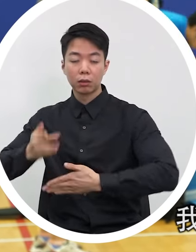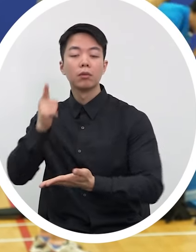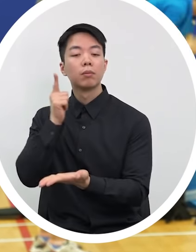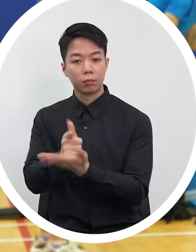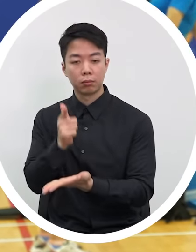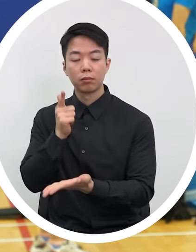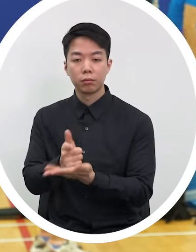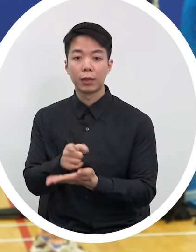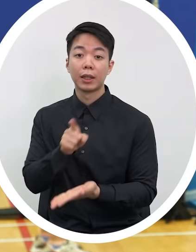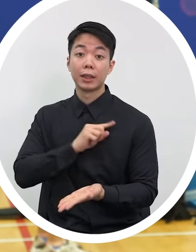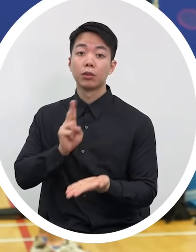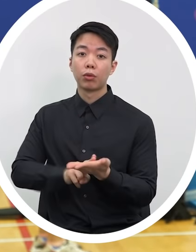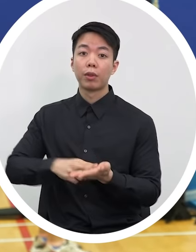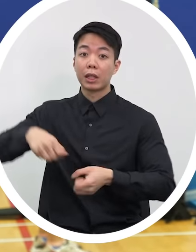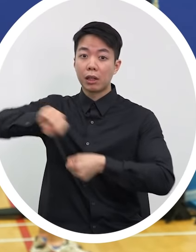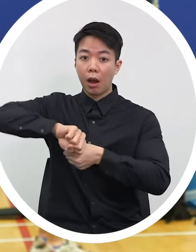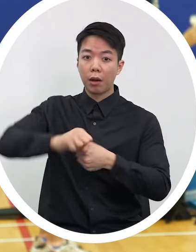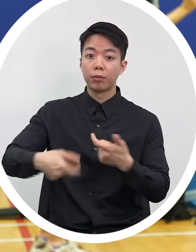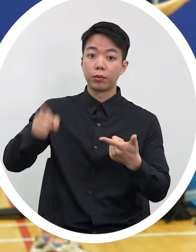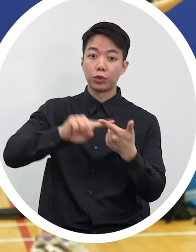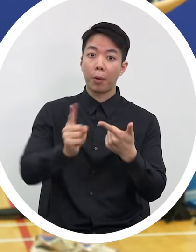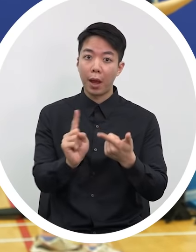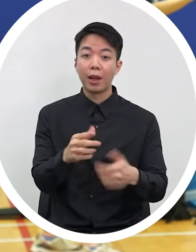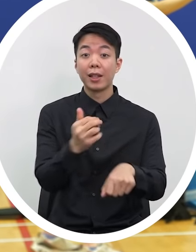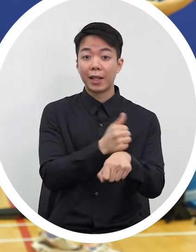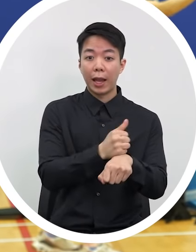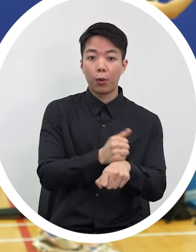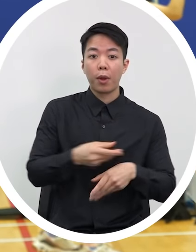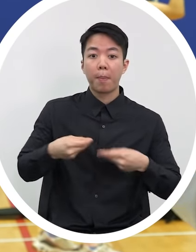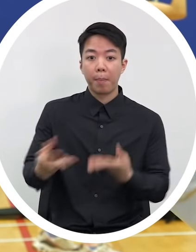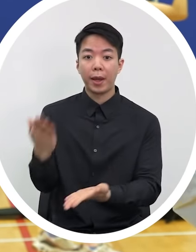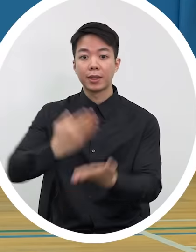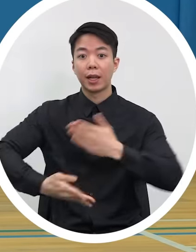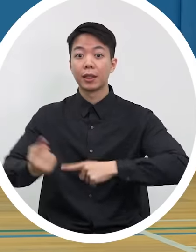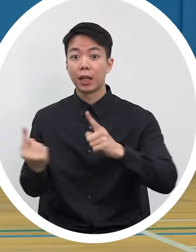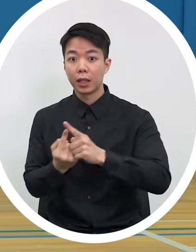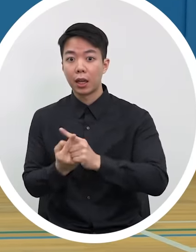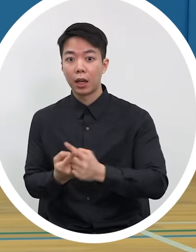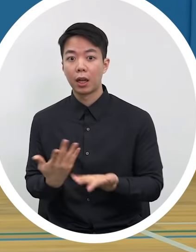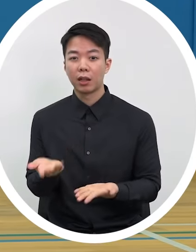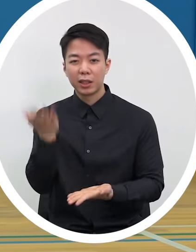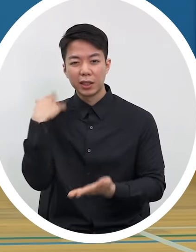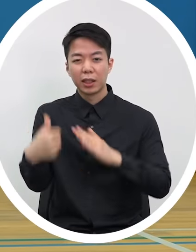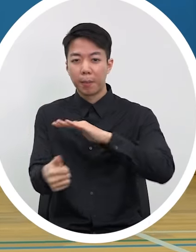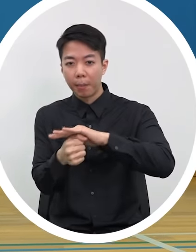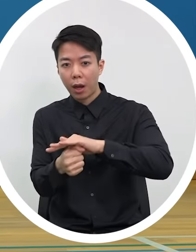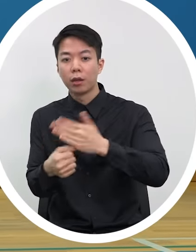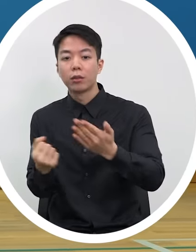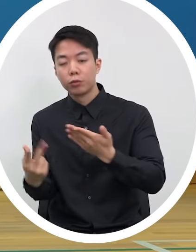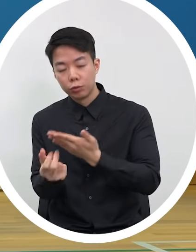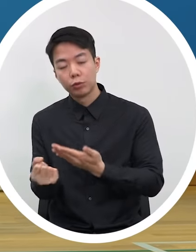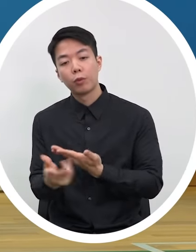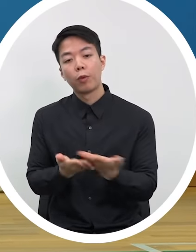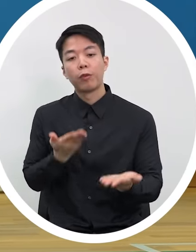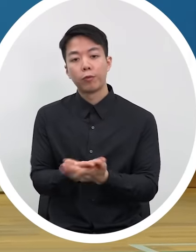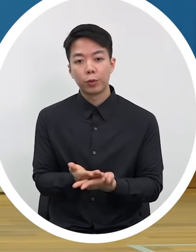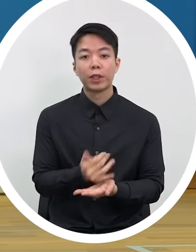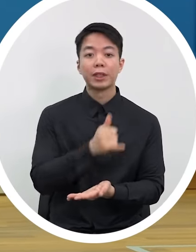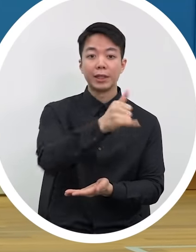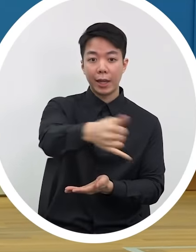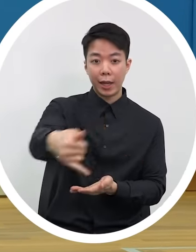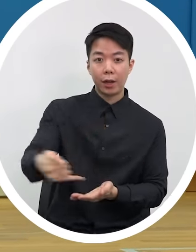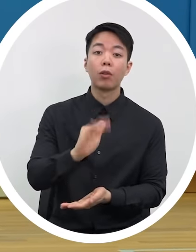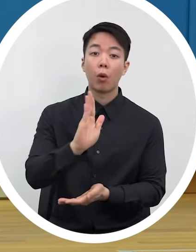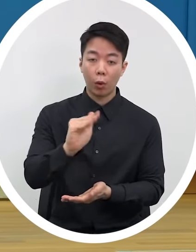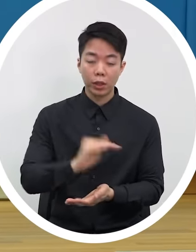要嘅。佢唔單止提升你嘅自信啊，更加佢一個好嘅平台同埋工具，將你由屋企帶翻出嚟社區，同社區之間建立翻個橋梁。我